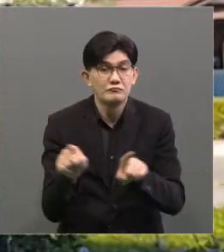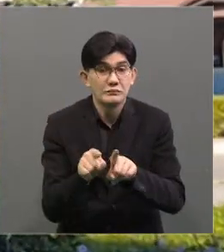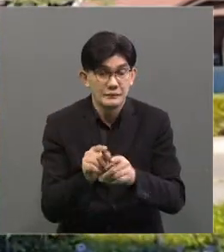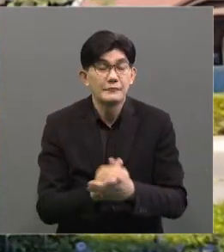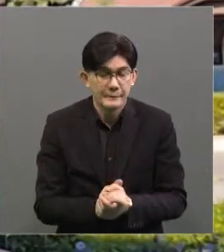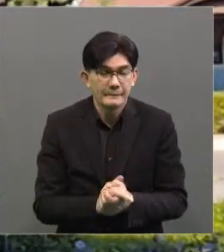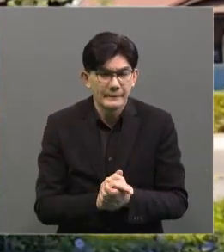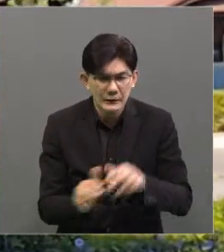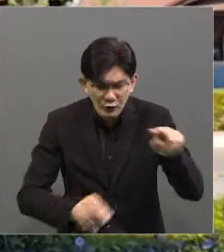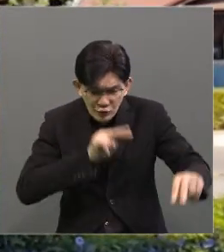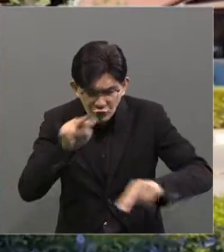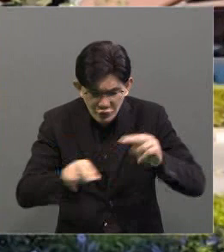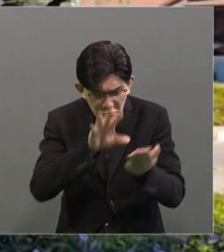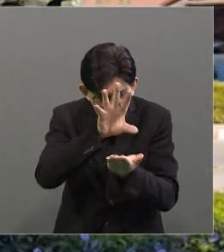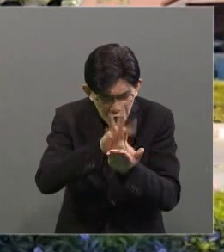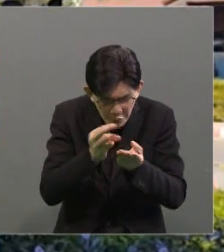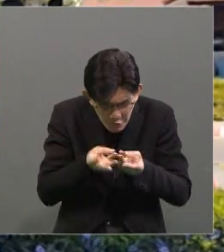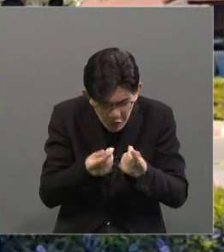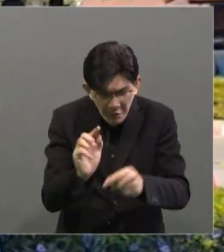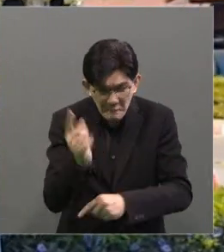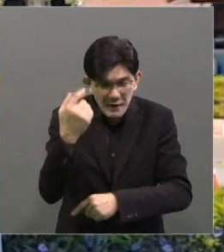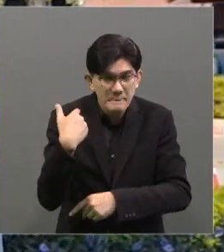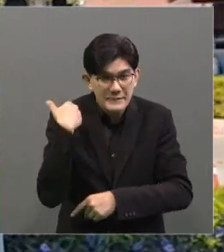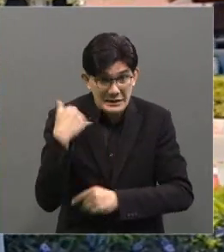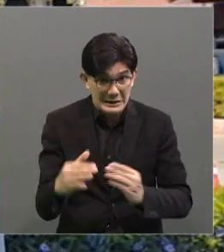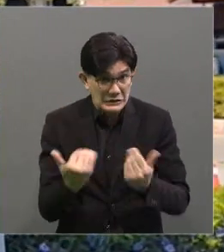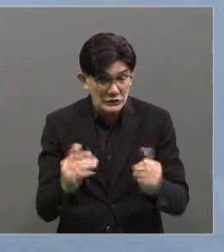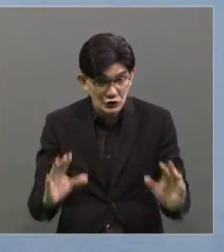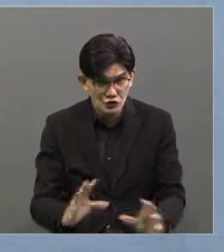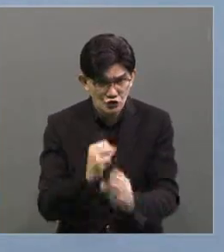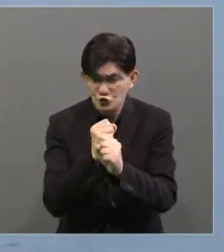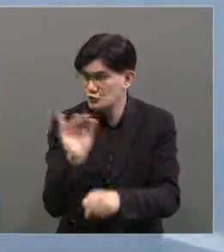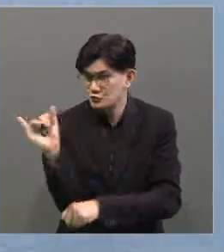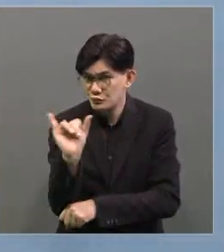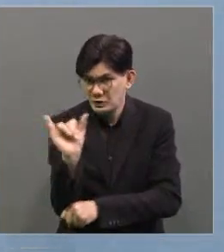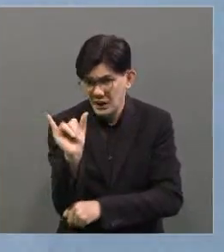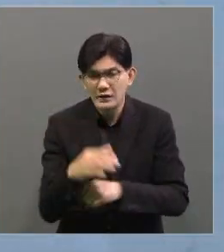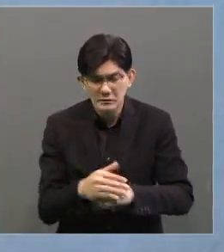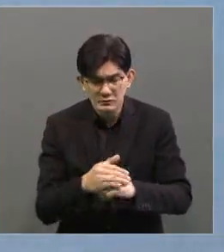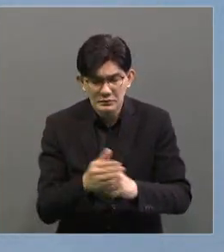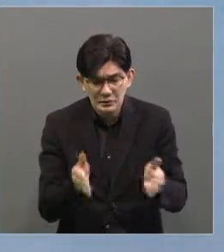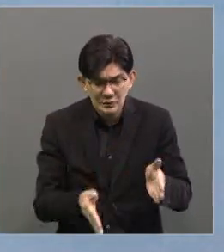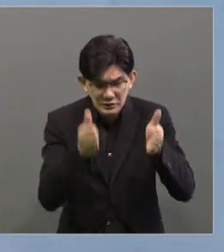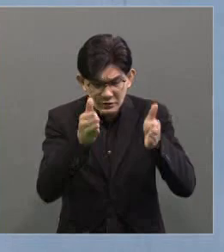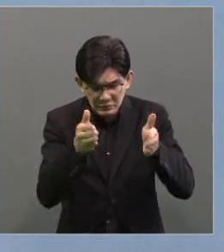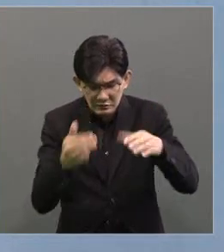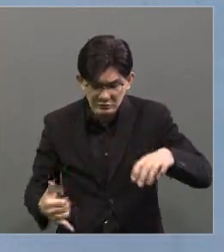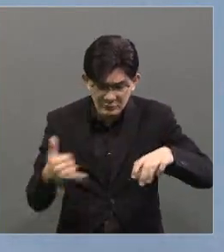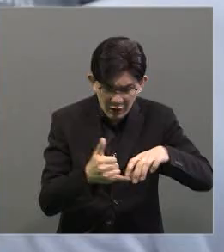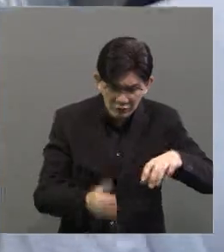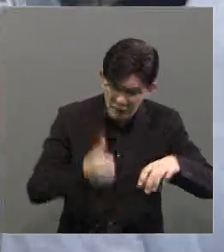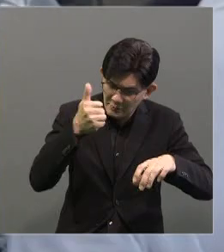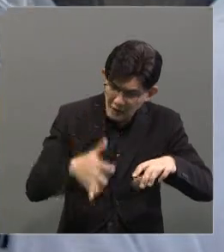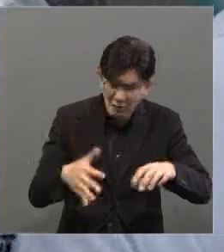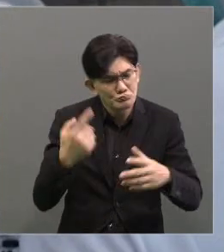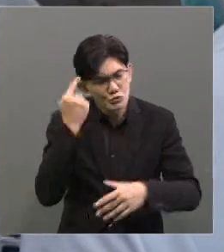ต่ก็ต้องตรวจสอบข้อมูลอย่างละเอียดอีกครั้งยังไม่สามารถบอกได้ว่าจะสามารถเข้าไปใช้งานตัวอาคารได้หรือไม่หรือว่าเข้าไป